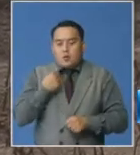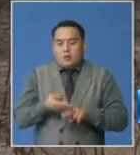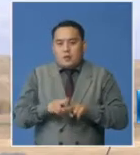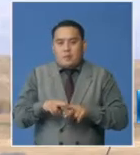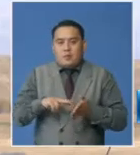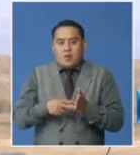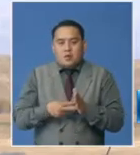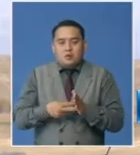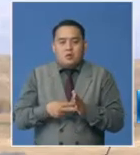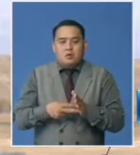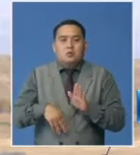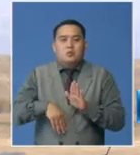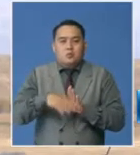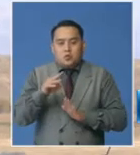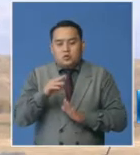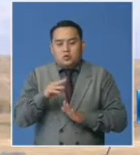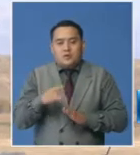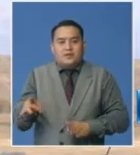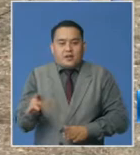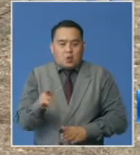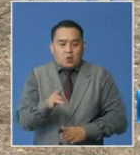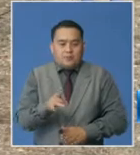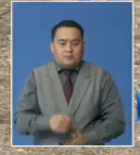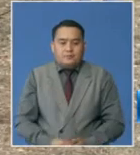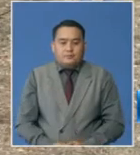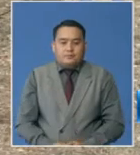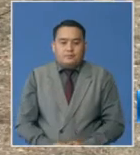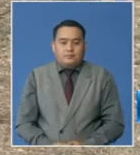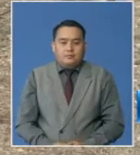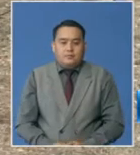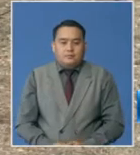плане считается одним из самых показательных в регионе. В основном